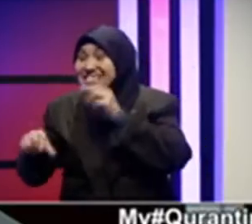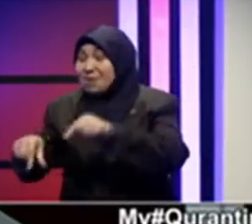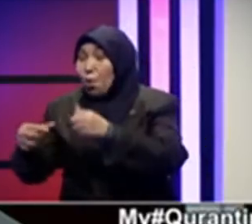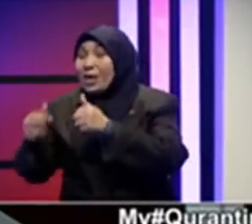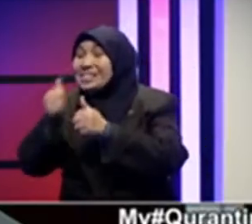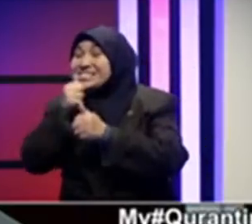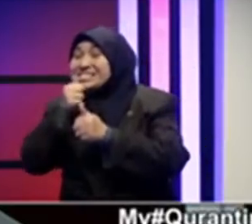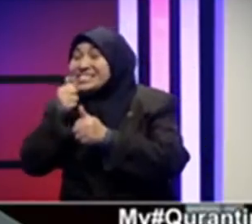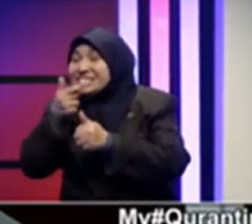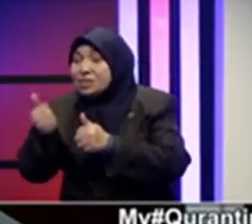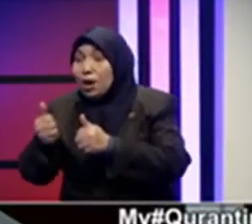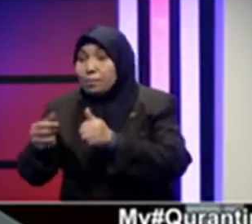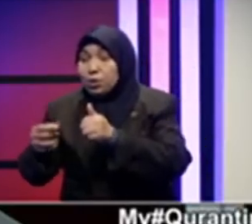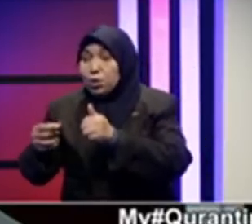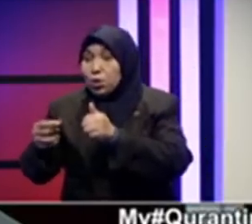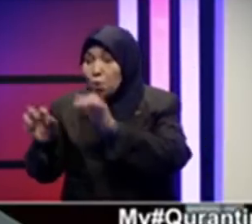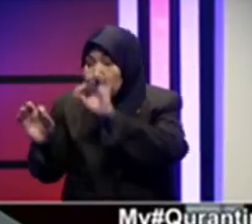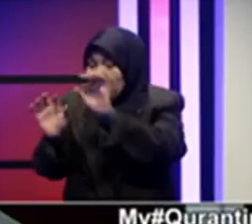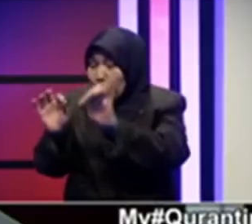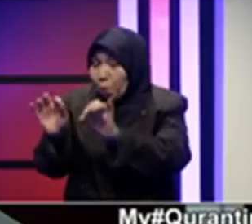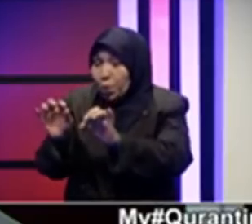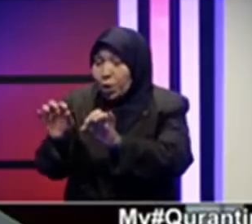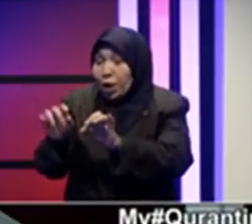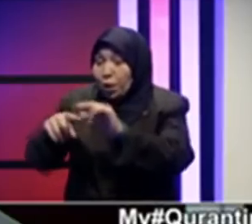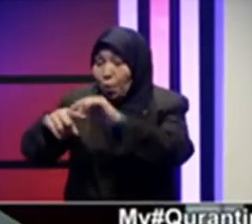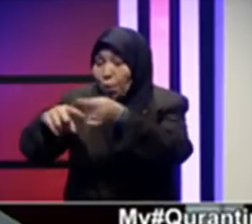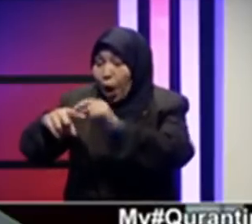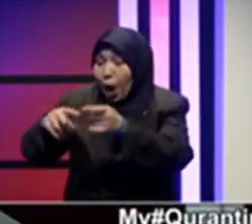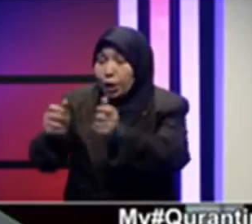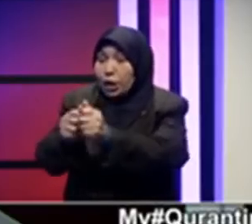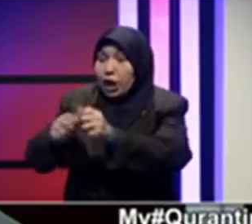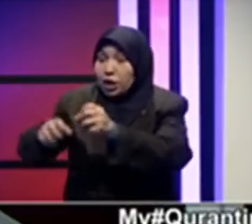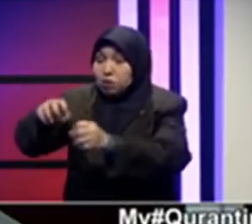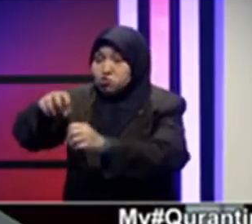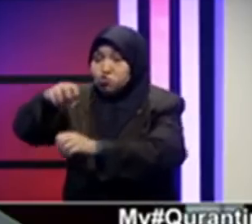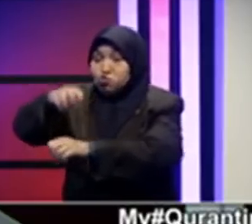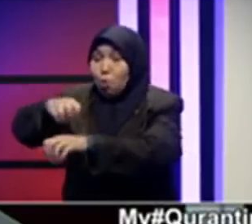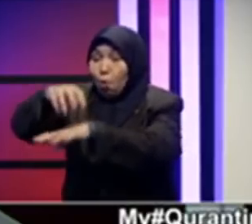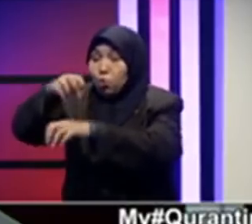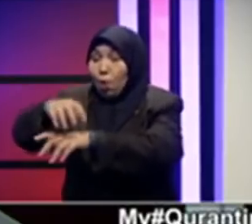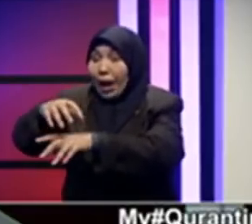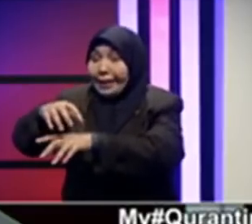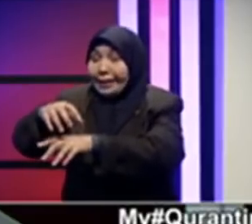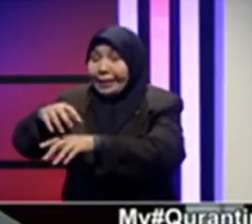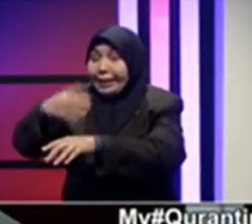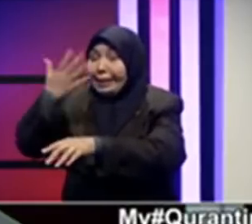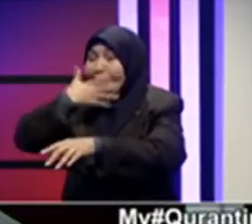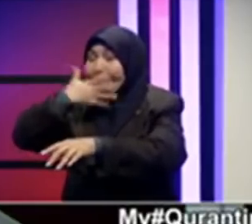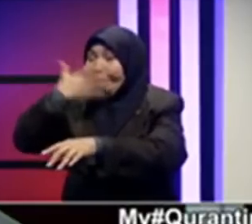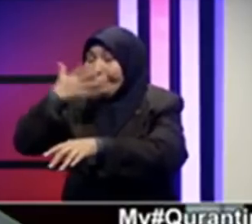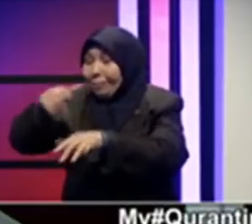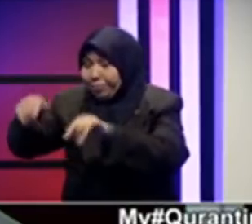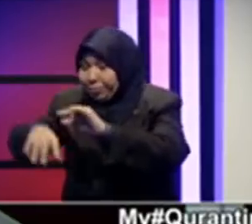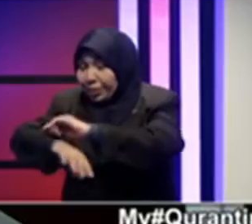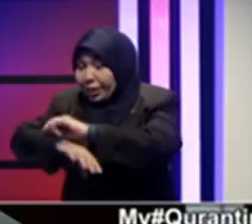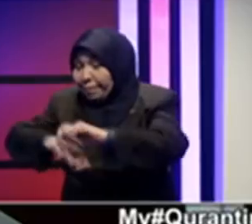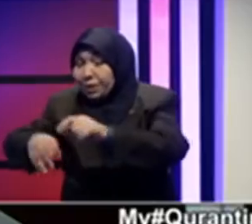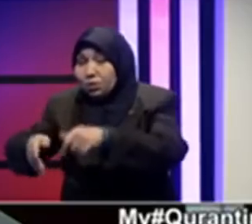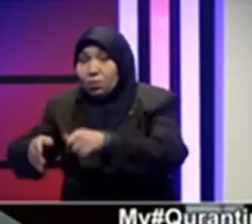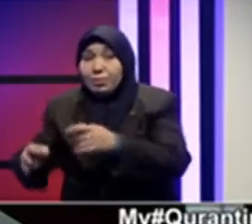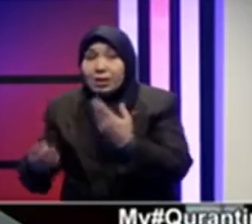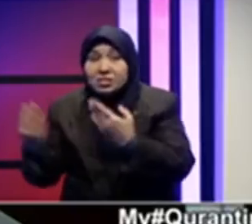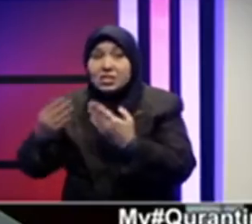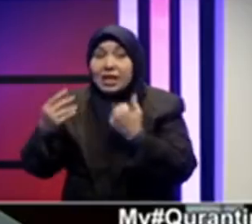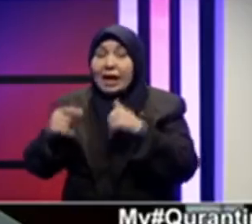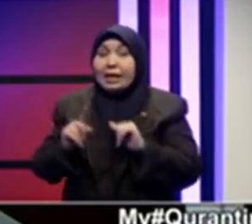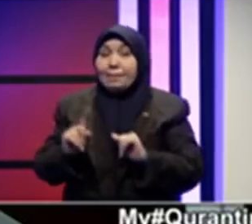tapi dihias dengan udang, dengan sotong, dengan ada apa, lada kat tepinya, ya. Biasanya kalau Ustaz lah, Ustaz nak